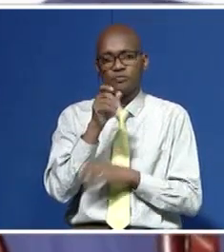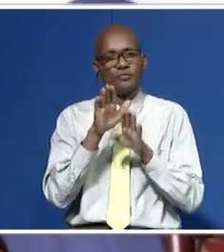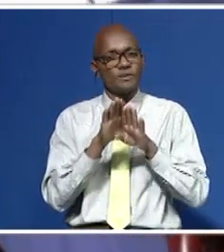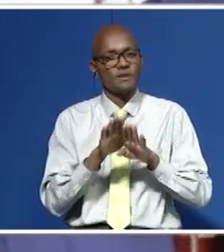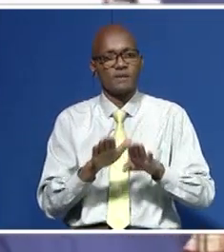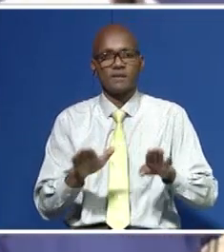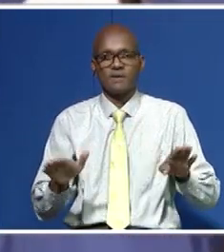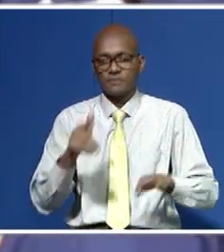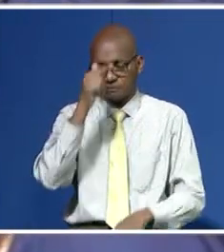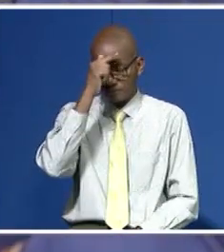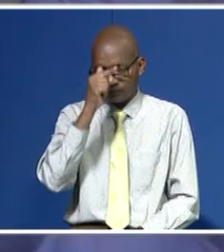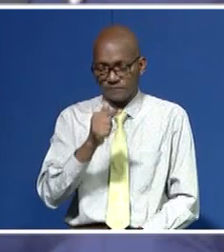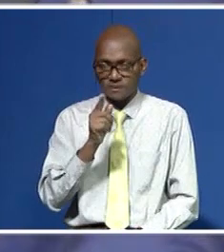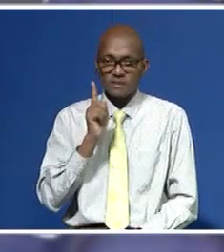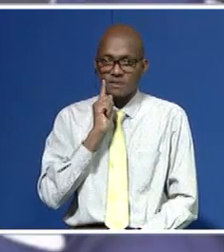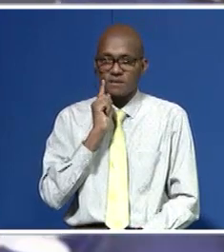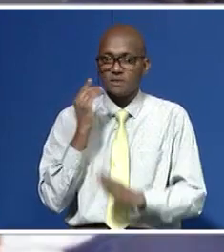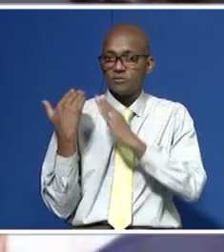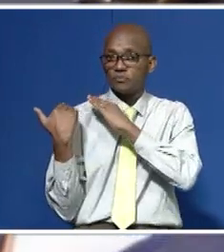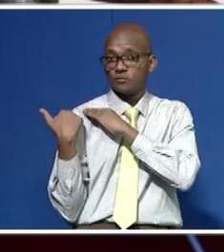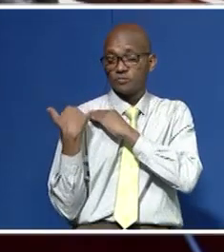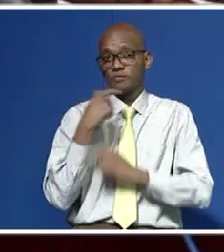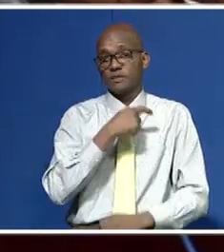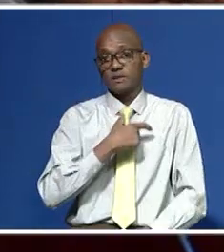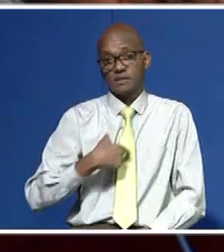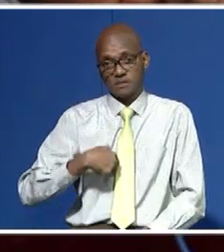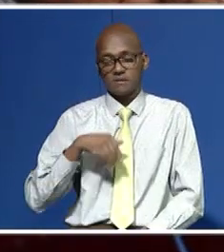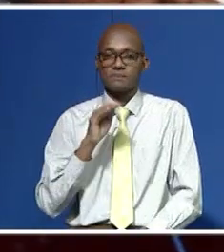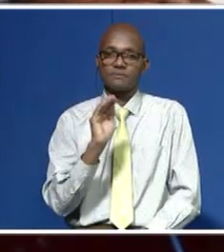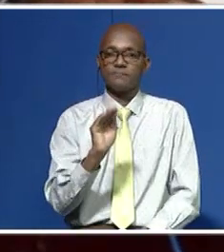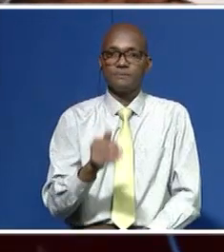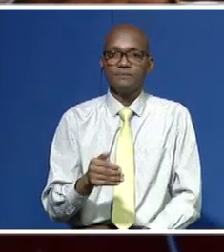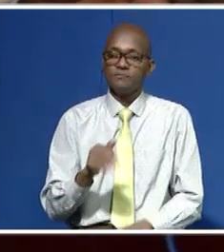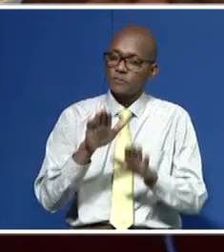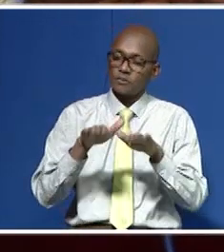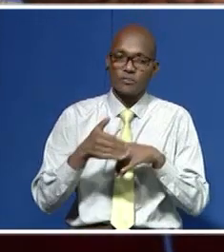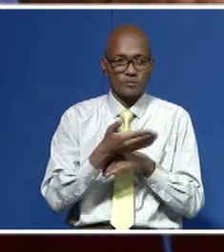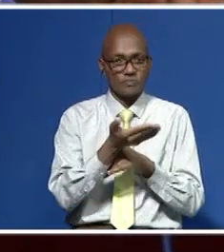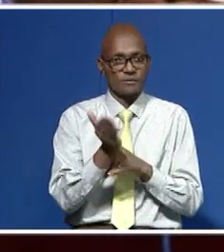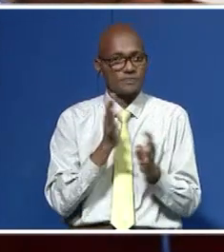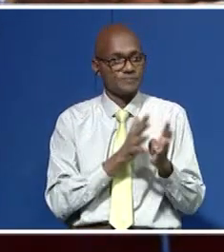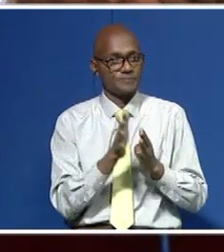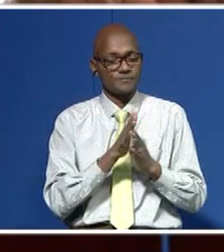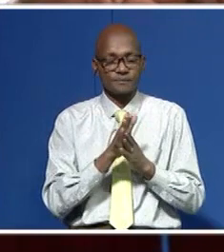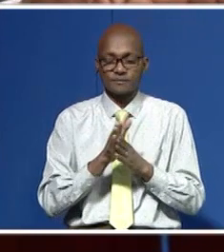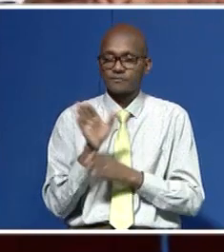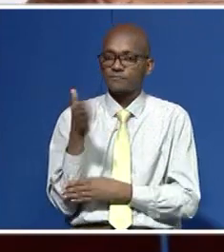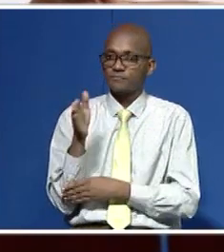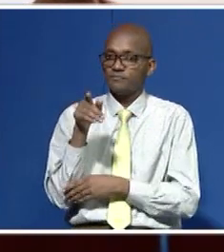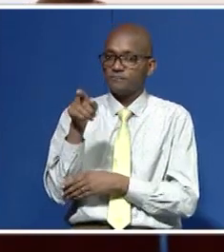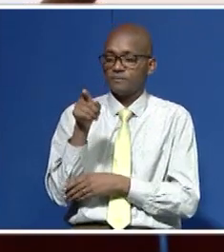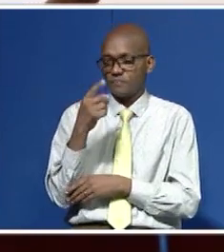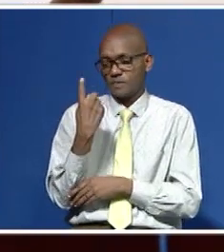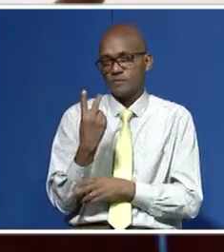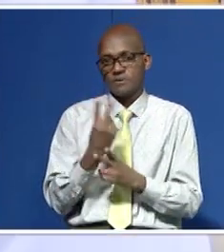na mtiifu wa kila jukumu rais alilomtuma. Wabunge wenzake nao wamemtaja Balozi Mahiga kama mmoja ya